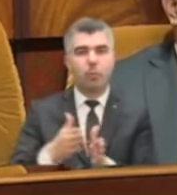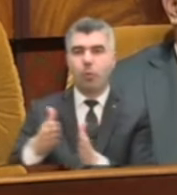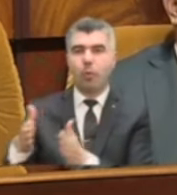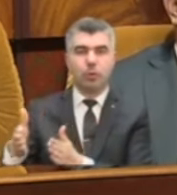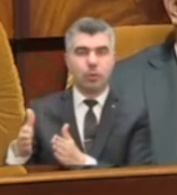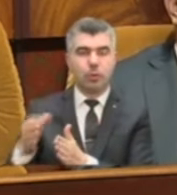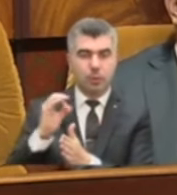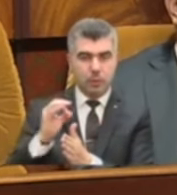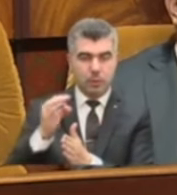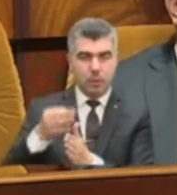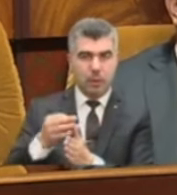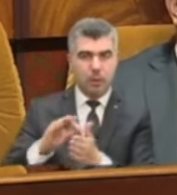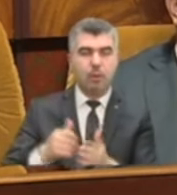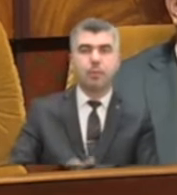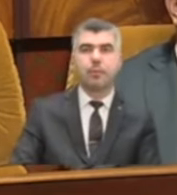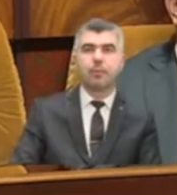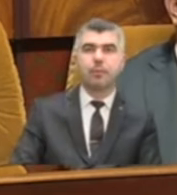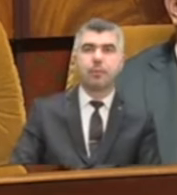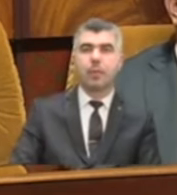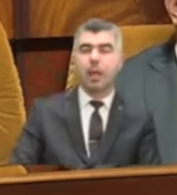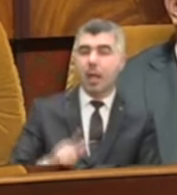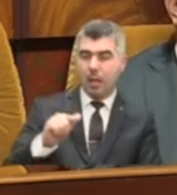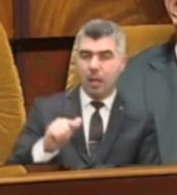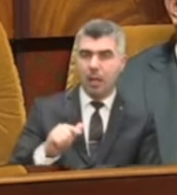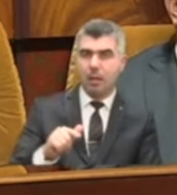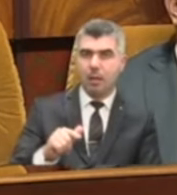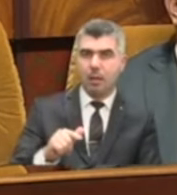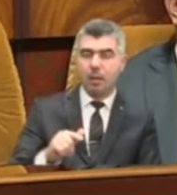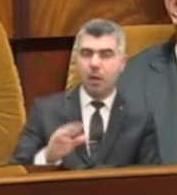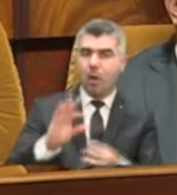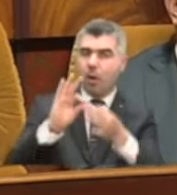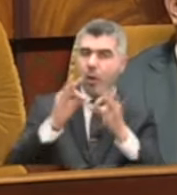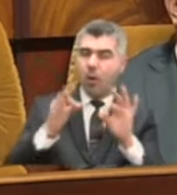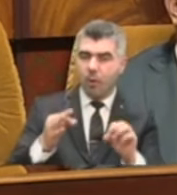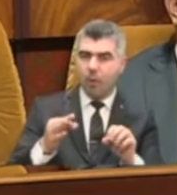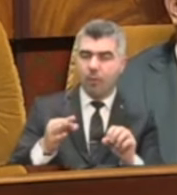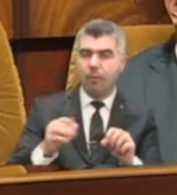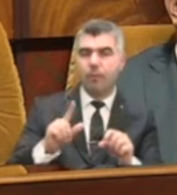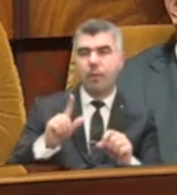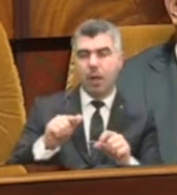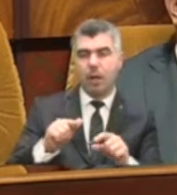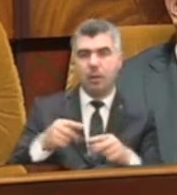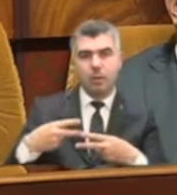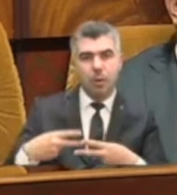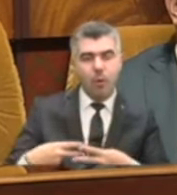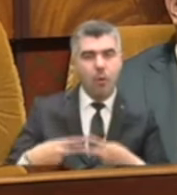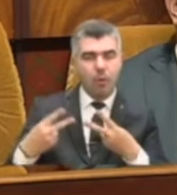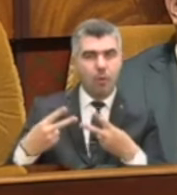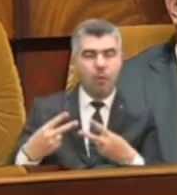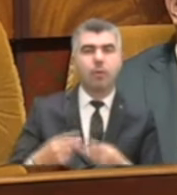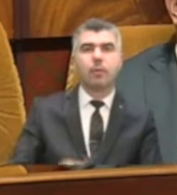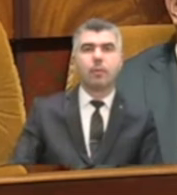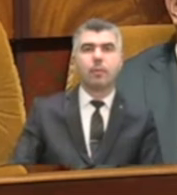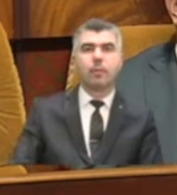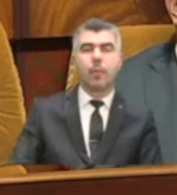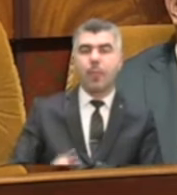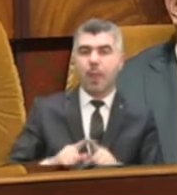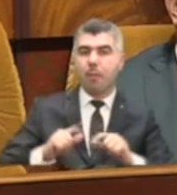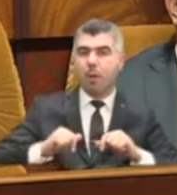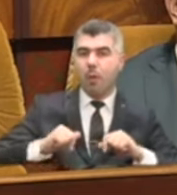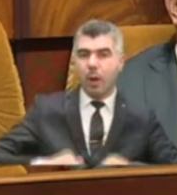هذا الاطار كاين مجموعه نتاع الاوراش اللي كانت تدير يعني